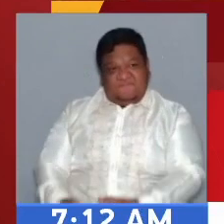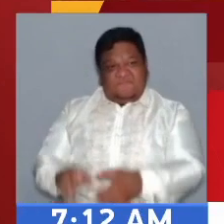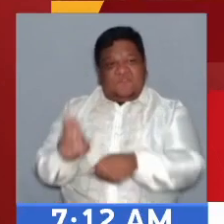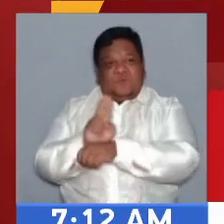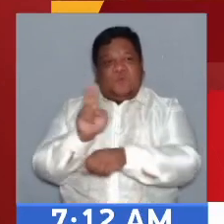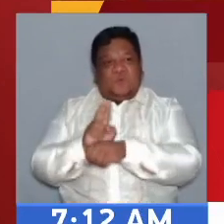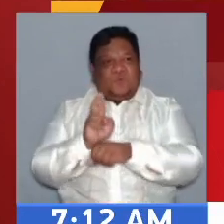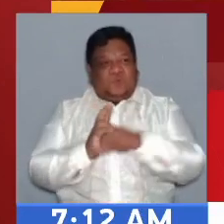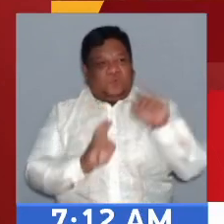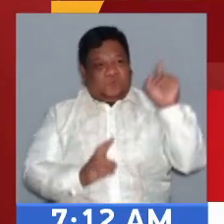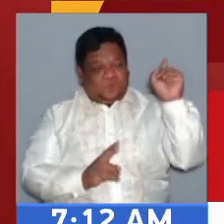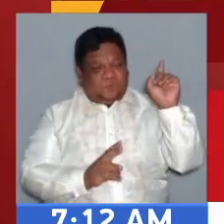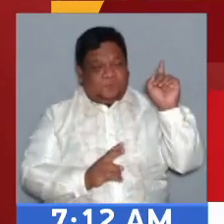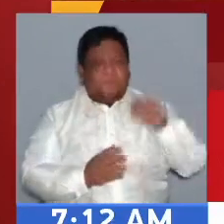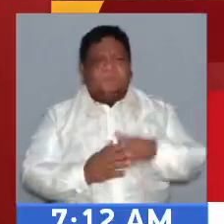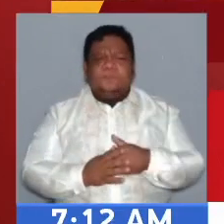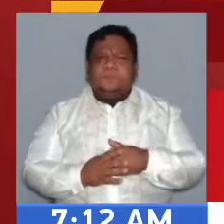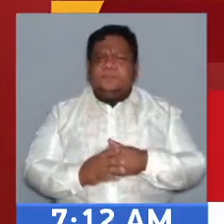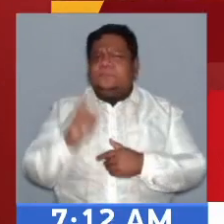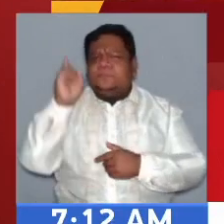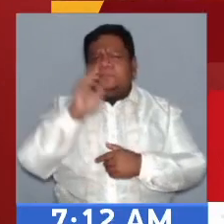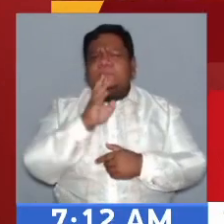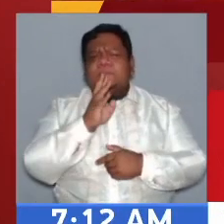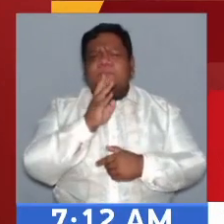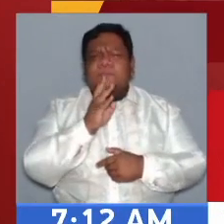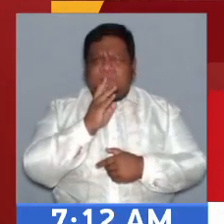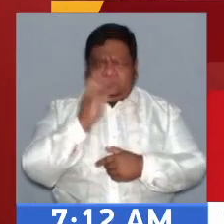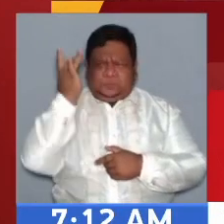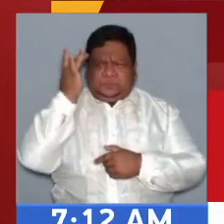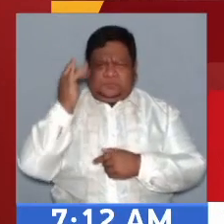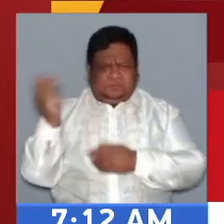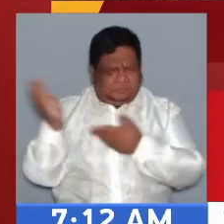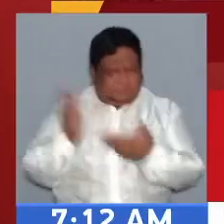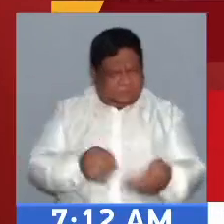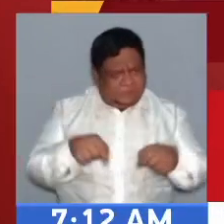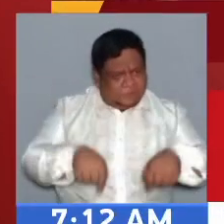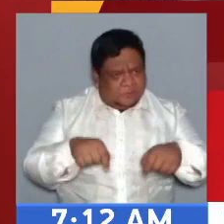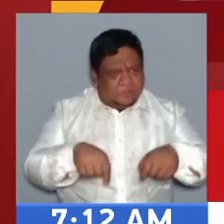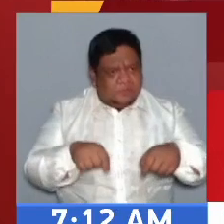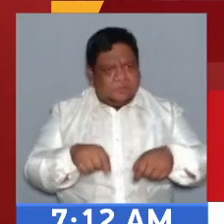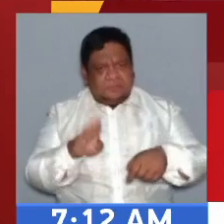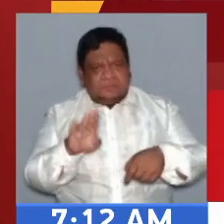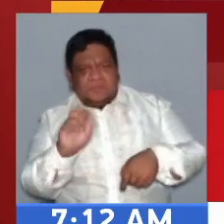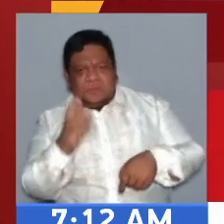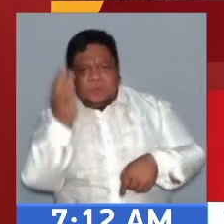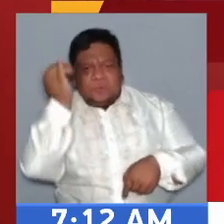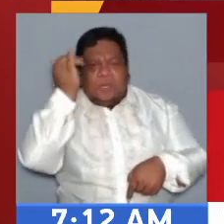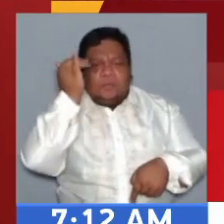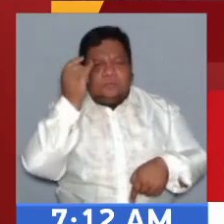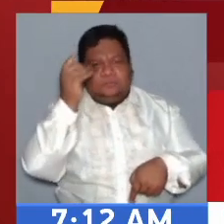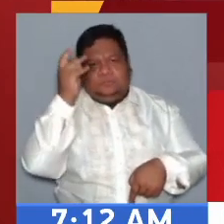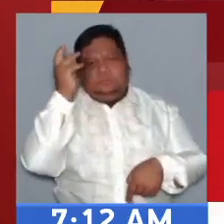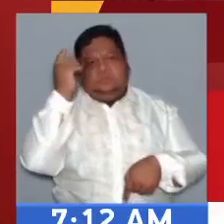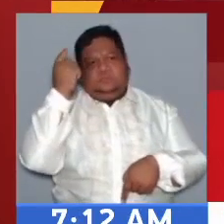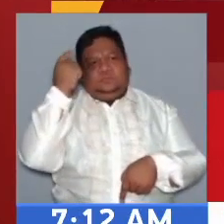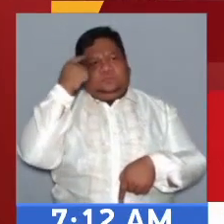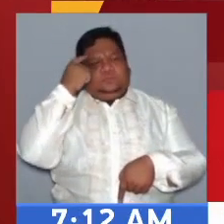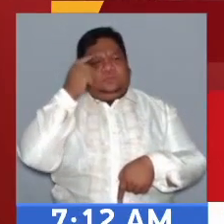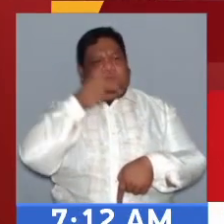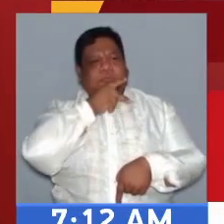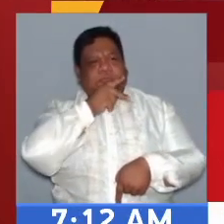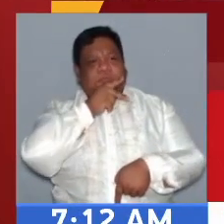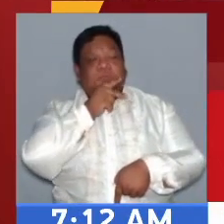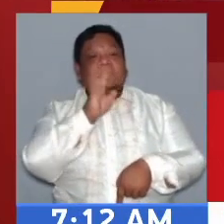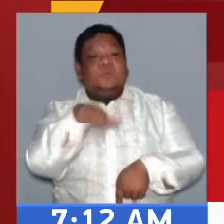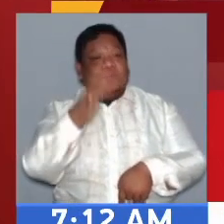bakit umaabot siya dito sa mga establishment na ganito. Kasi yung mga ganitong tangke, iilan